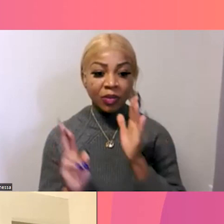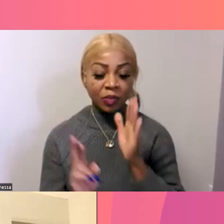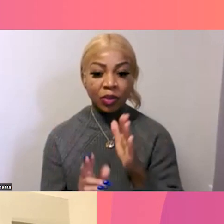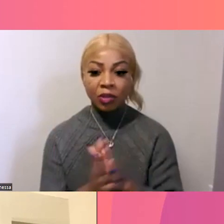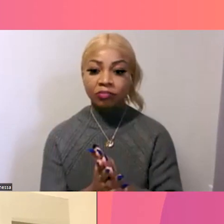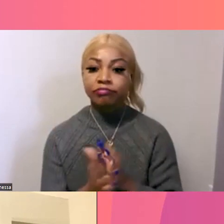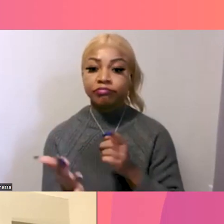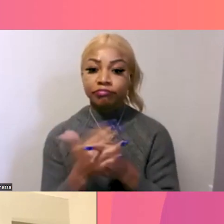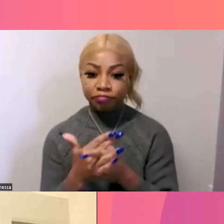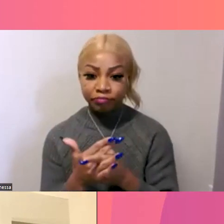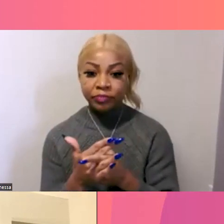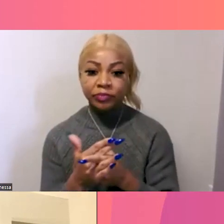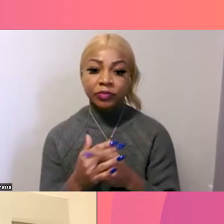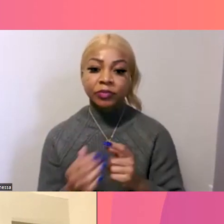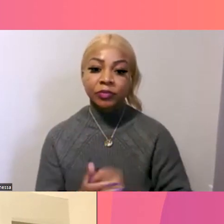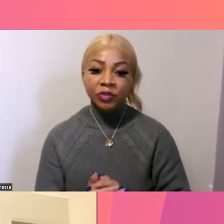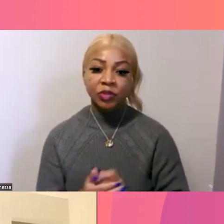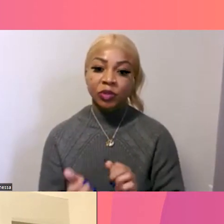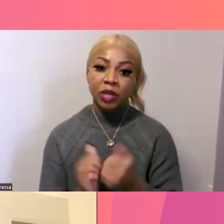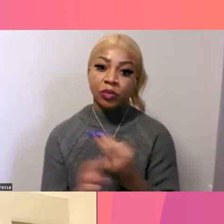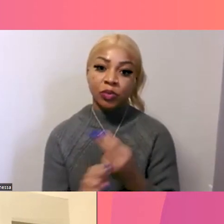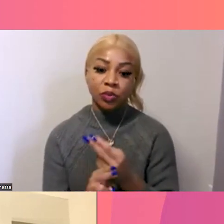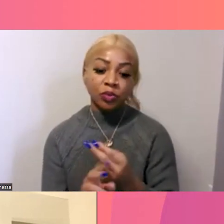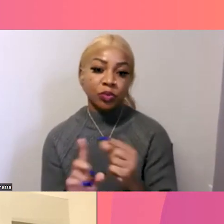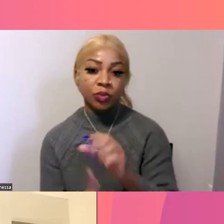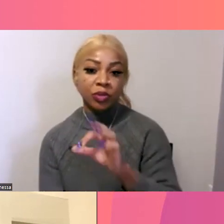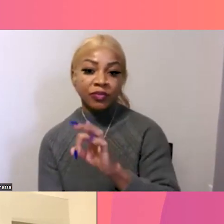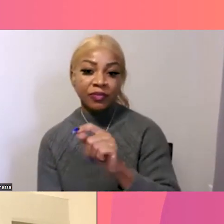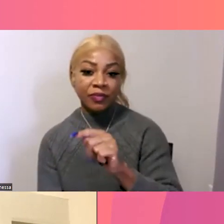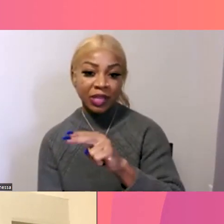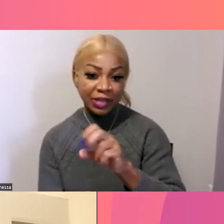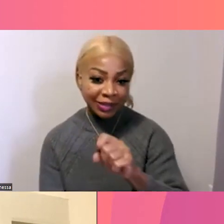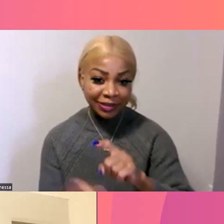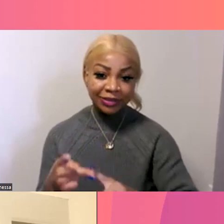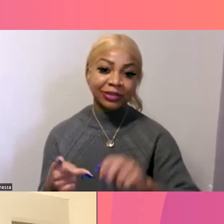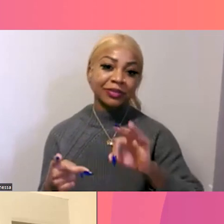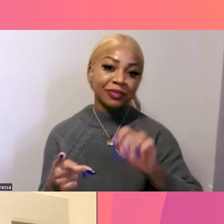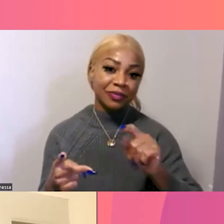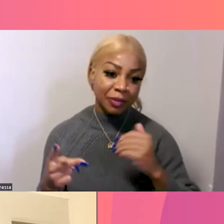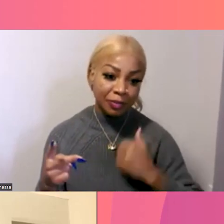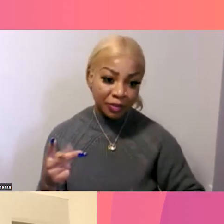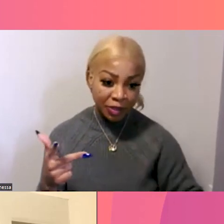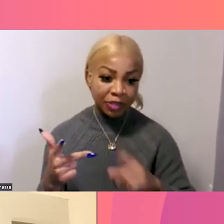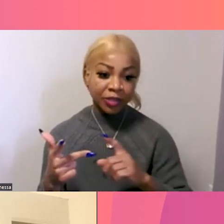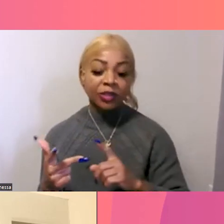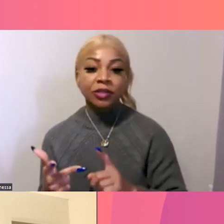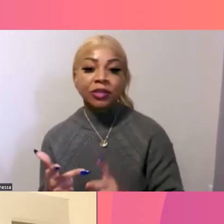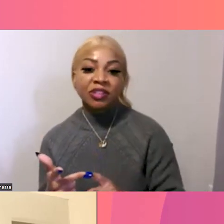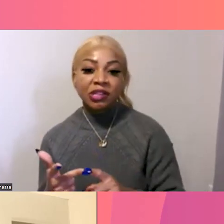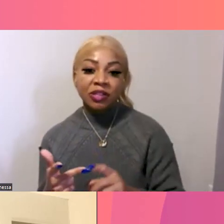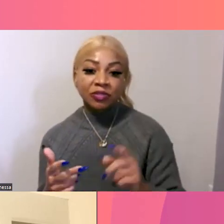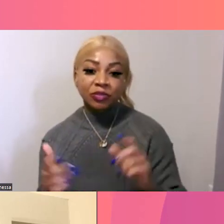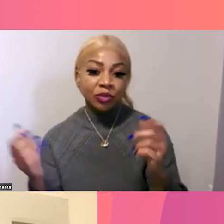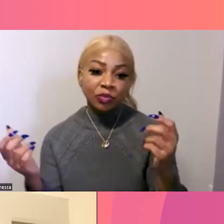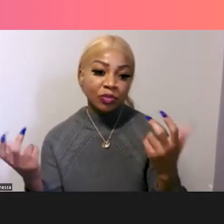pour tous de pouvoir dire, donc, voilà un point d'entrée pour dire un corps gros, une